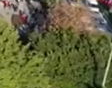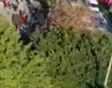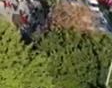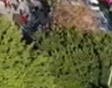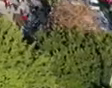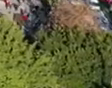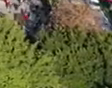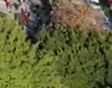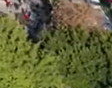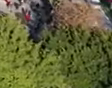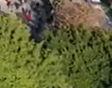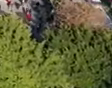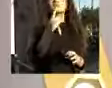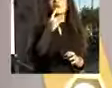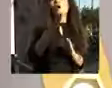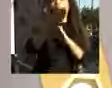Tam 100 yıl önce